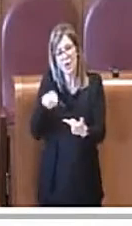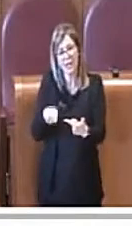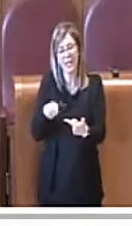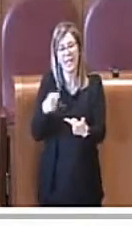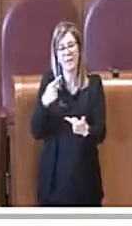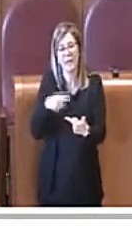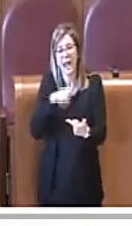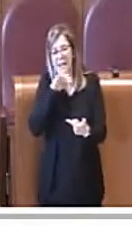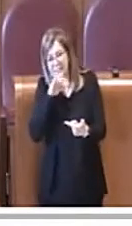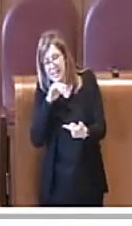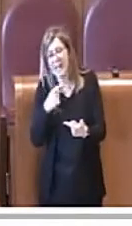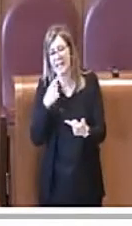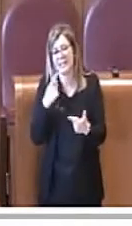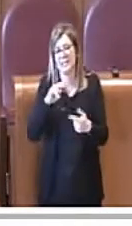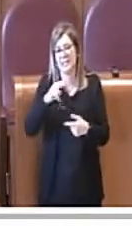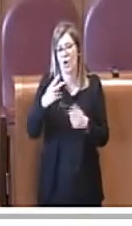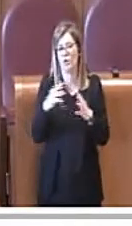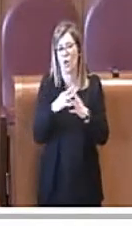di utenti.